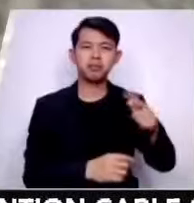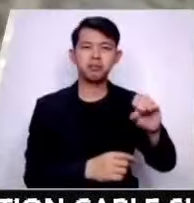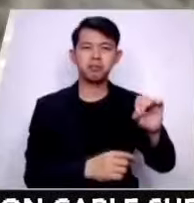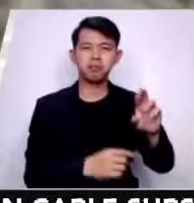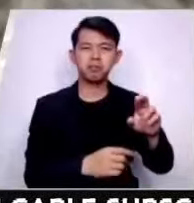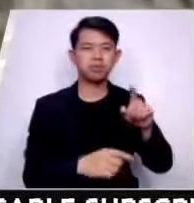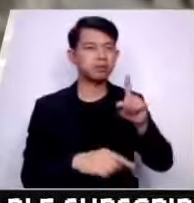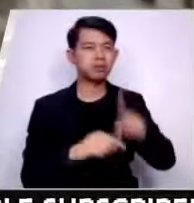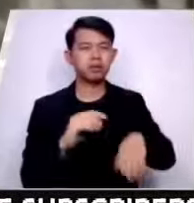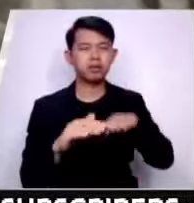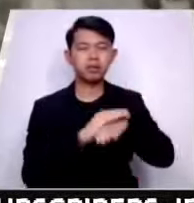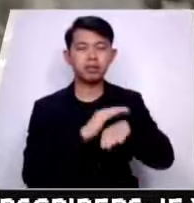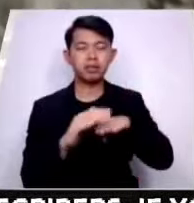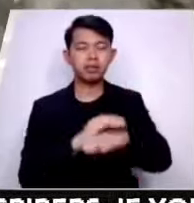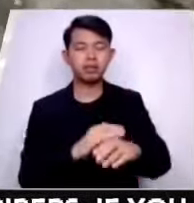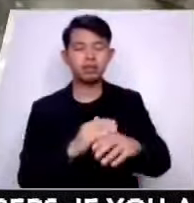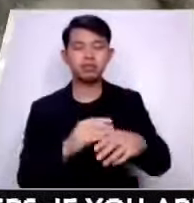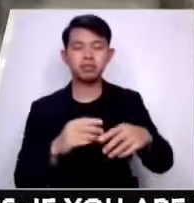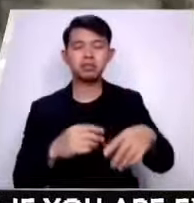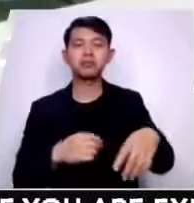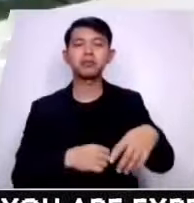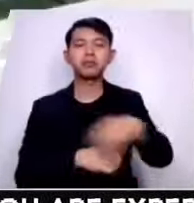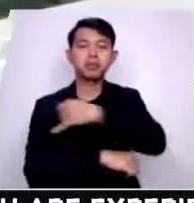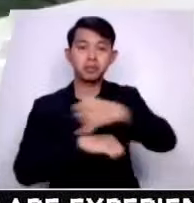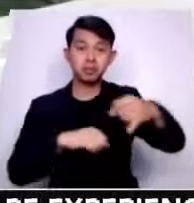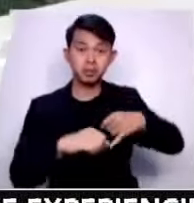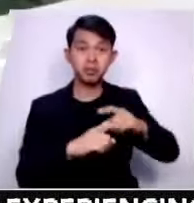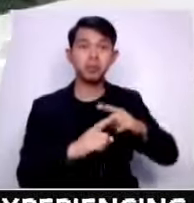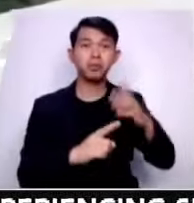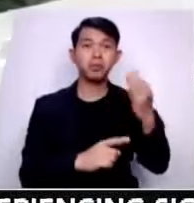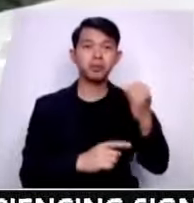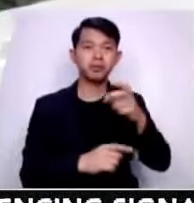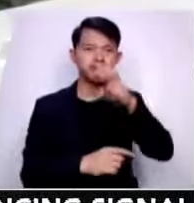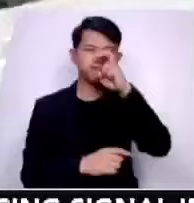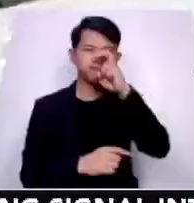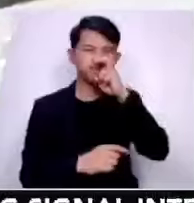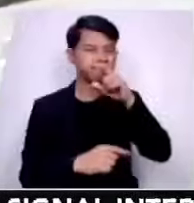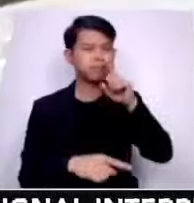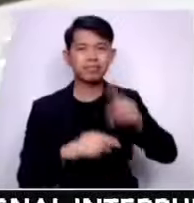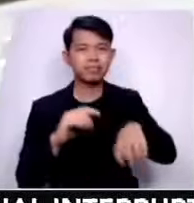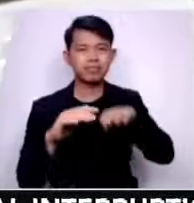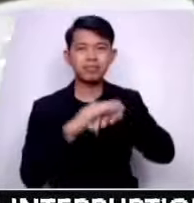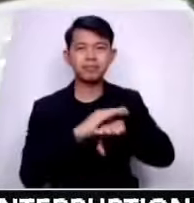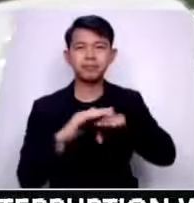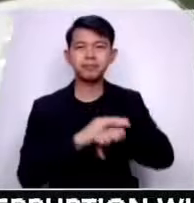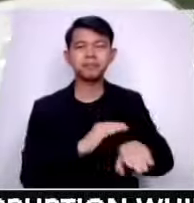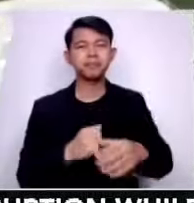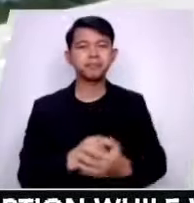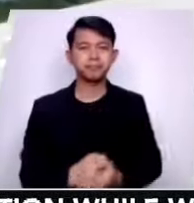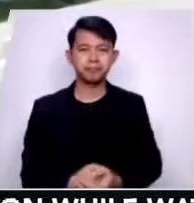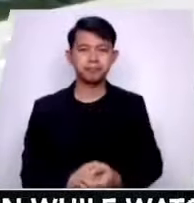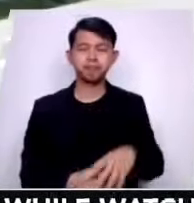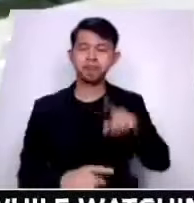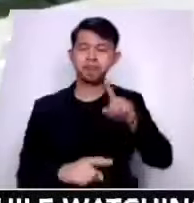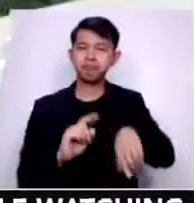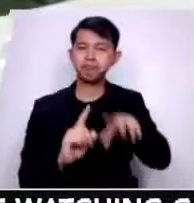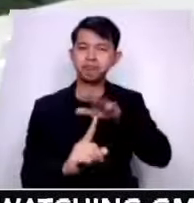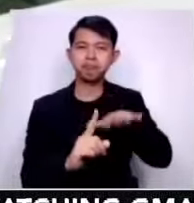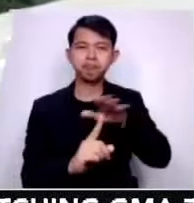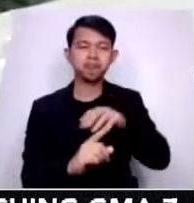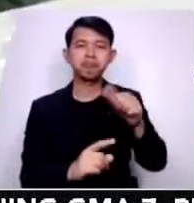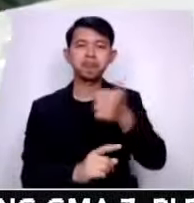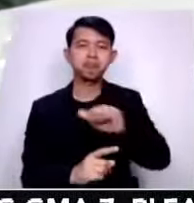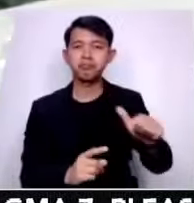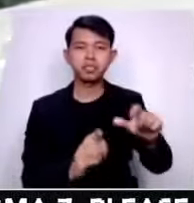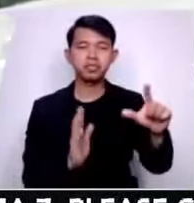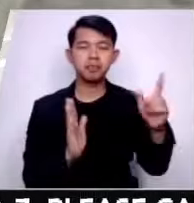na karamihan restricted at hindi mapuntahan ng publiko. Kaya hindi sila makakapag-monitor ng anumang illegal na mga